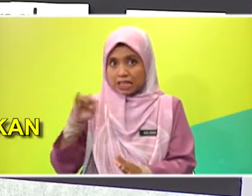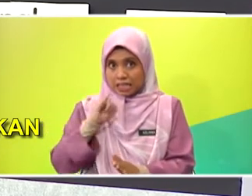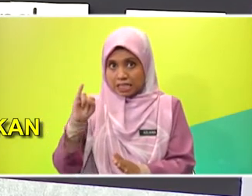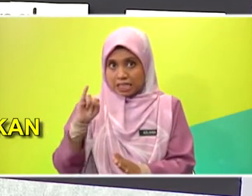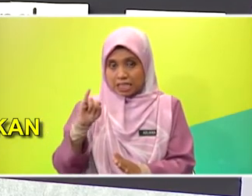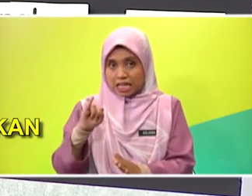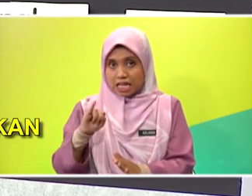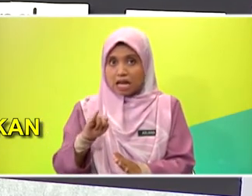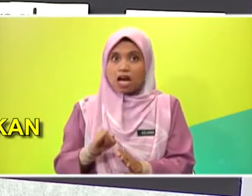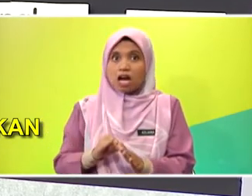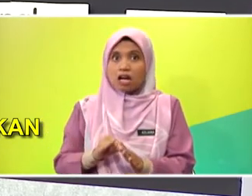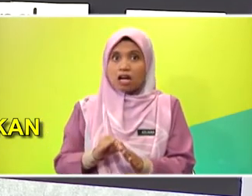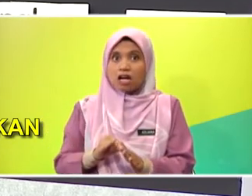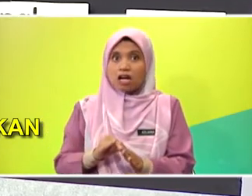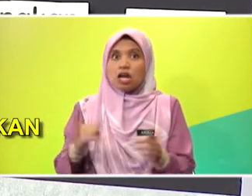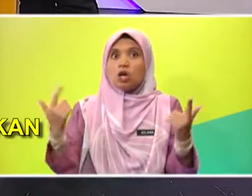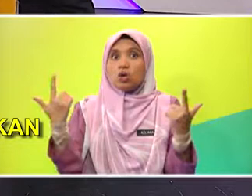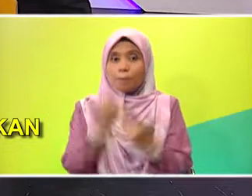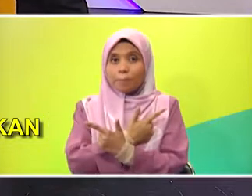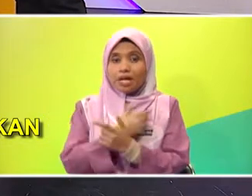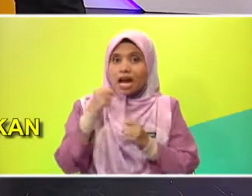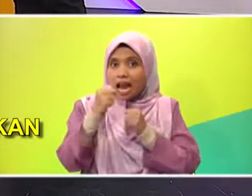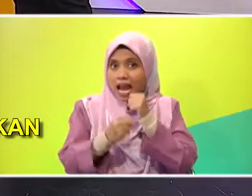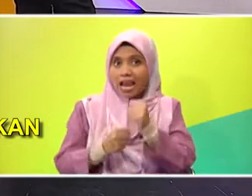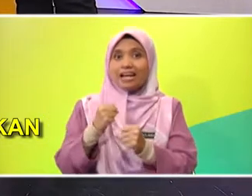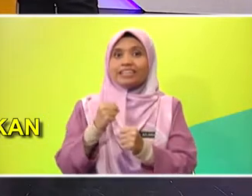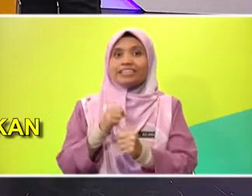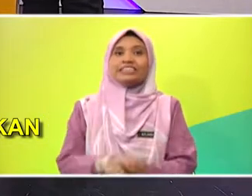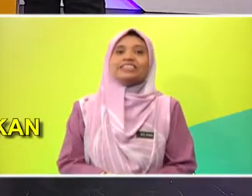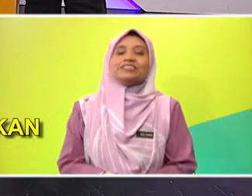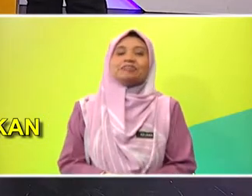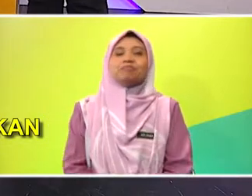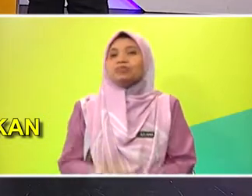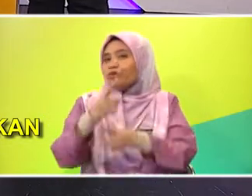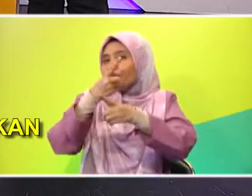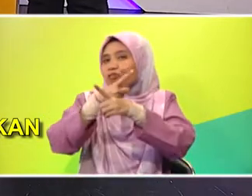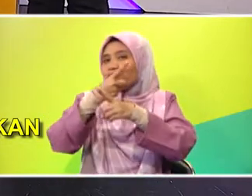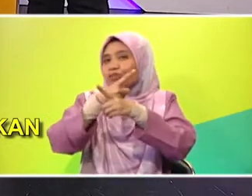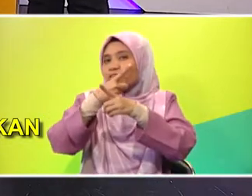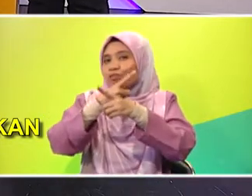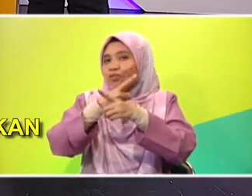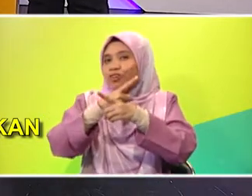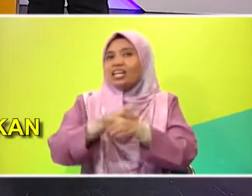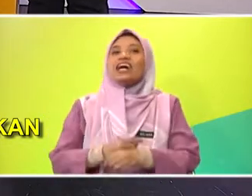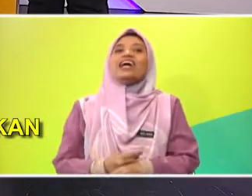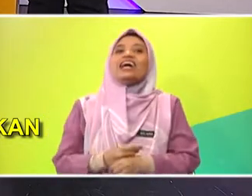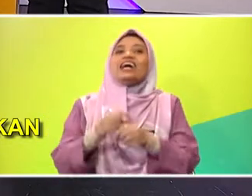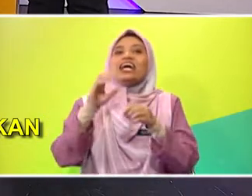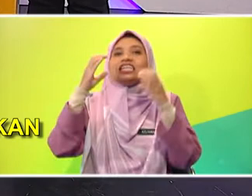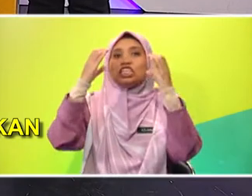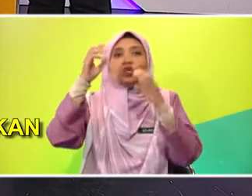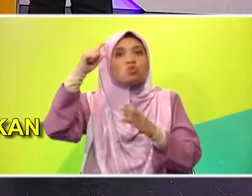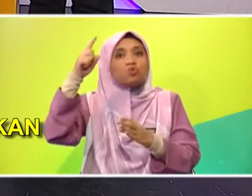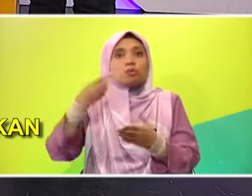lumba lari oke bagus tanya Karena dana whoisme Ceko bagi lima markah untuk karena